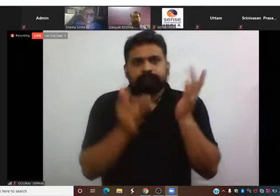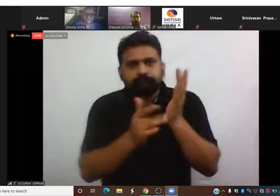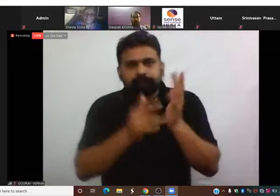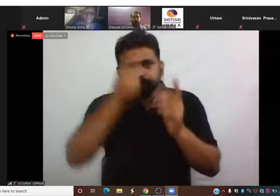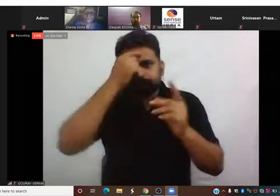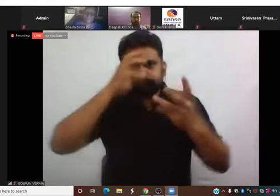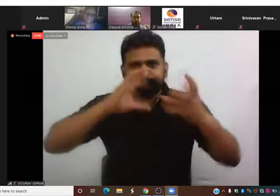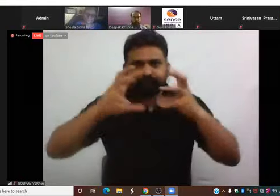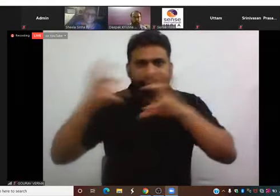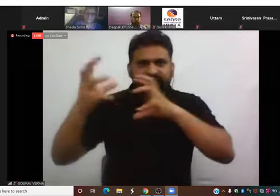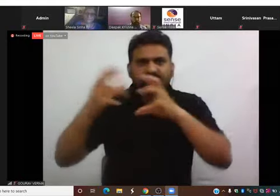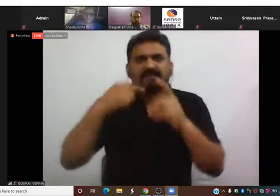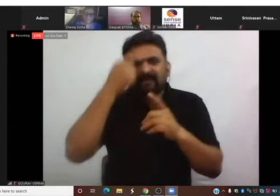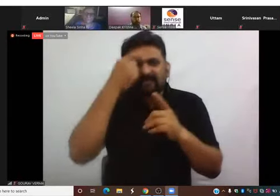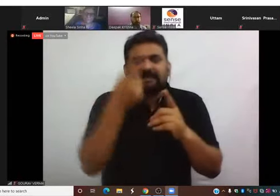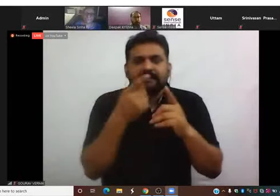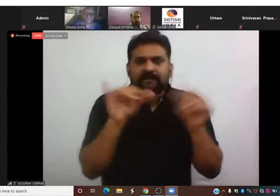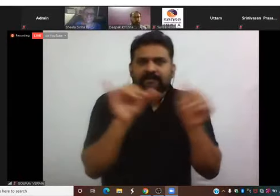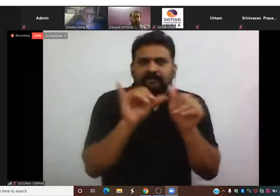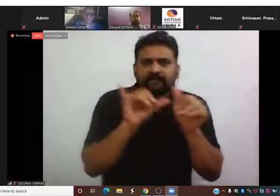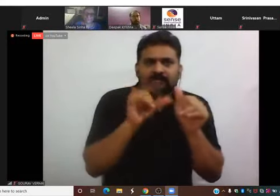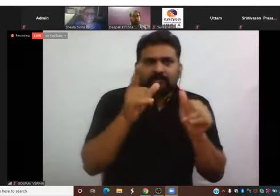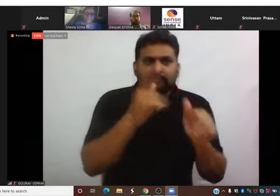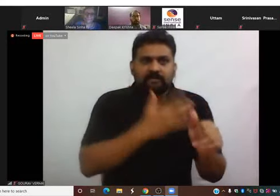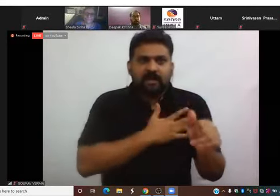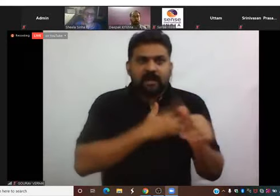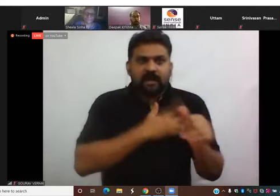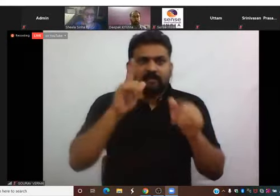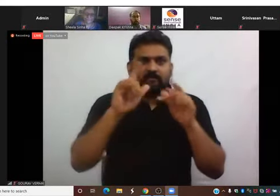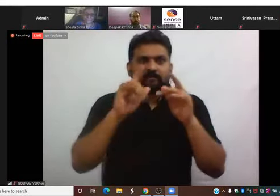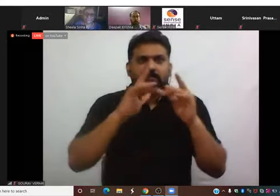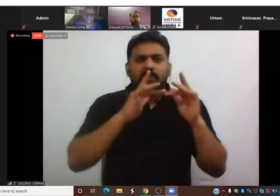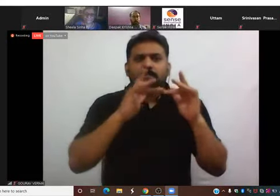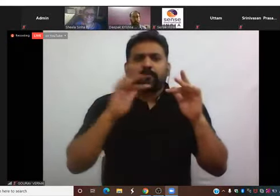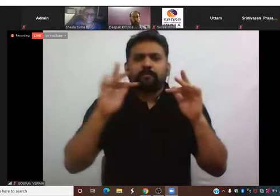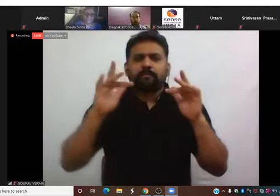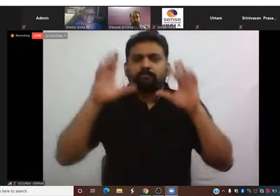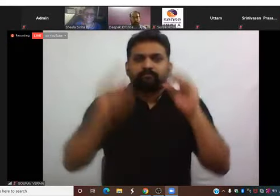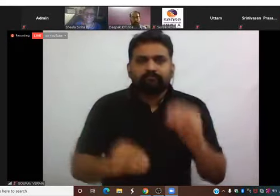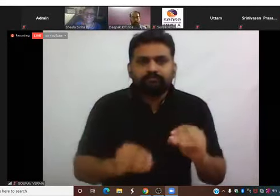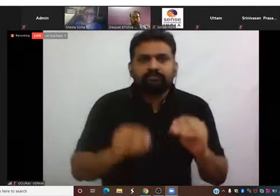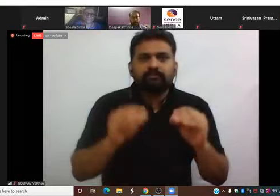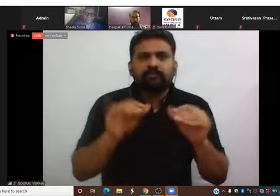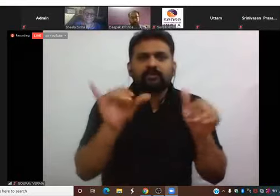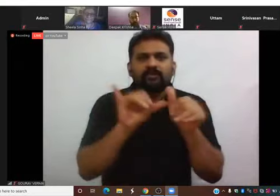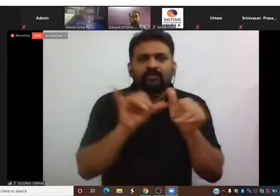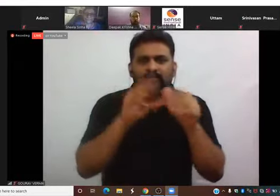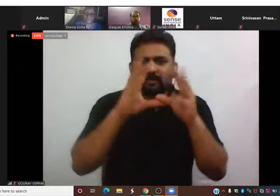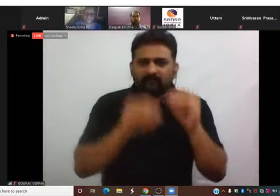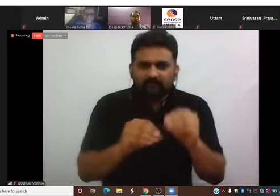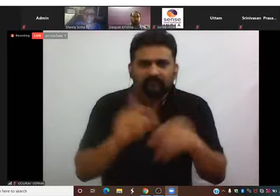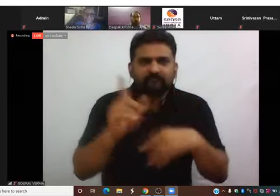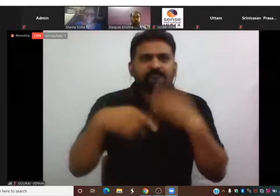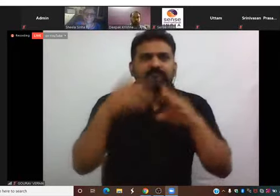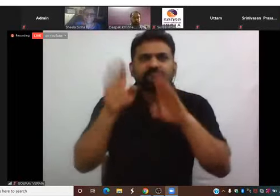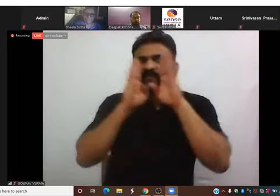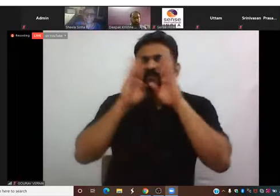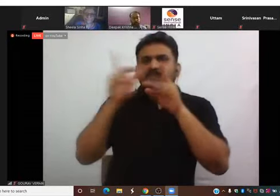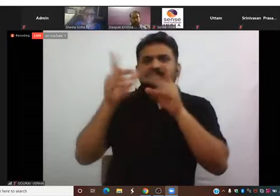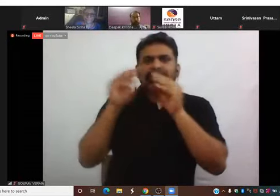ग्लिच, जिसमें यूट्यूब लाइव एक बार बीच में स्ट्रीमिंग बंद हो गया था, और फेसबुक में भी देयर वॉज